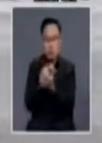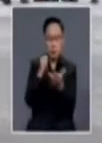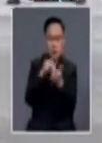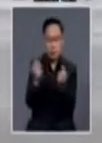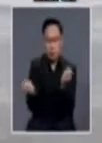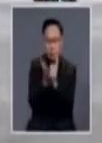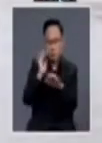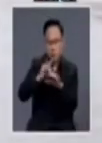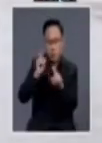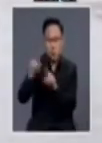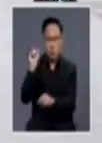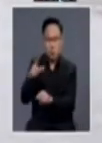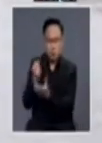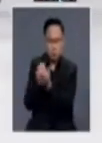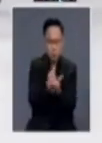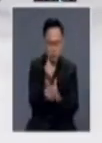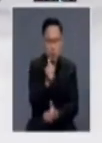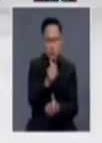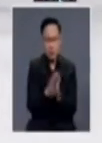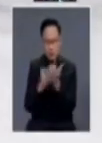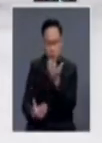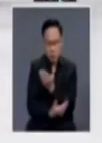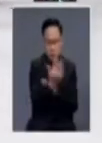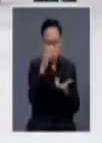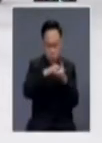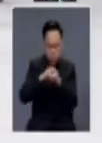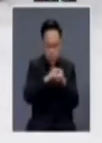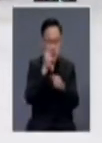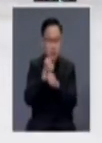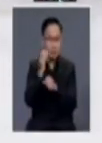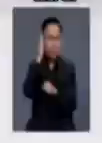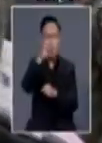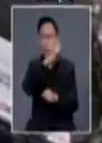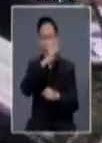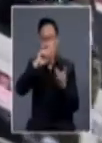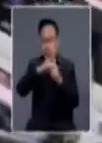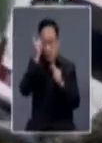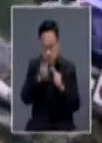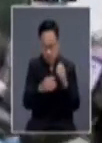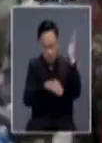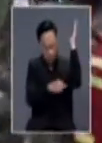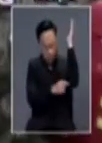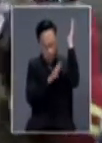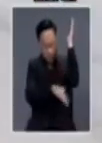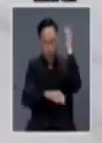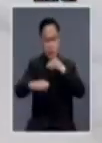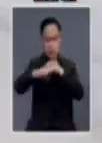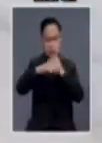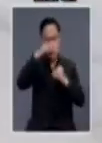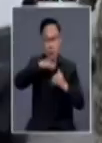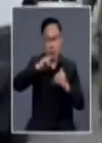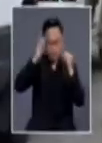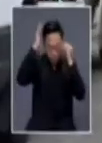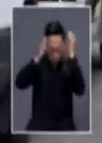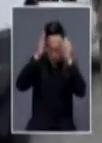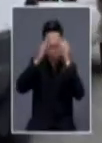ได้อย่างมีประสิทธิภาพและมีโอกาสในการจัดกำลังร่วมกันช่วยเหลือเมื่อเกิดภัยพิบัติในพื้นที่แนวชายแดนที่ติดกันณประเทศมาเล